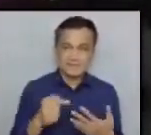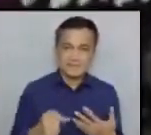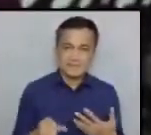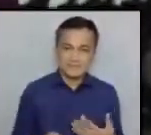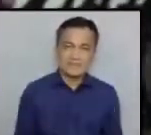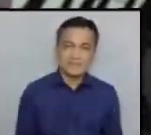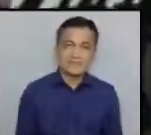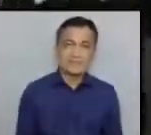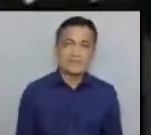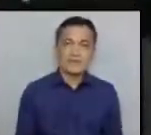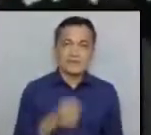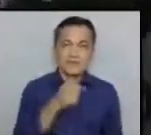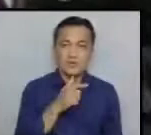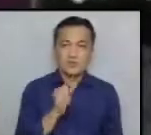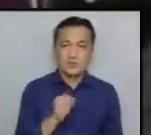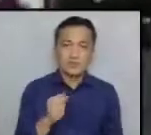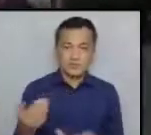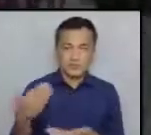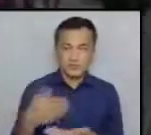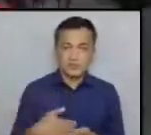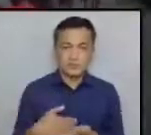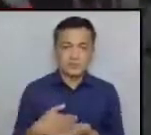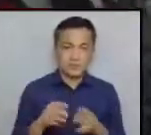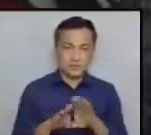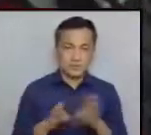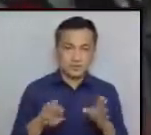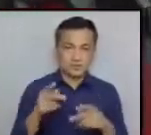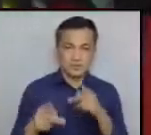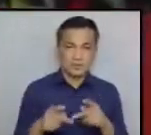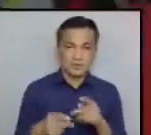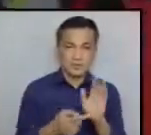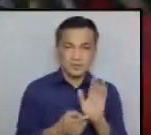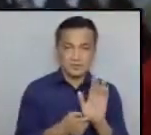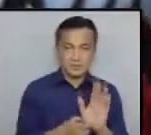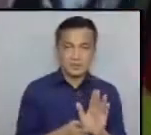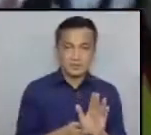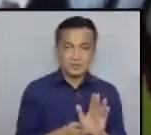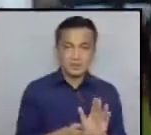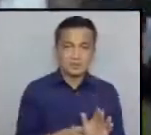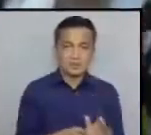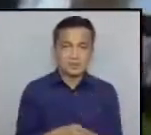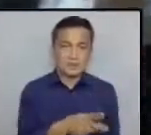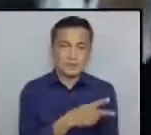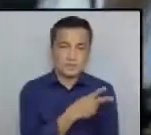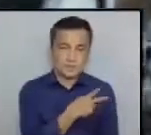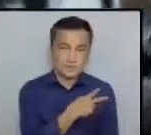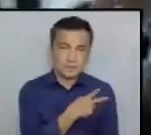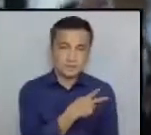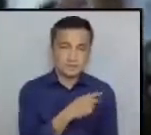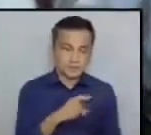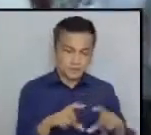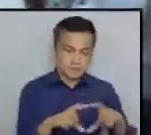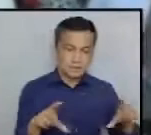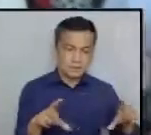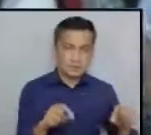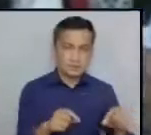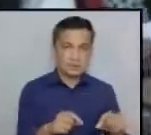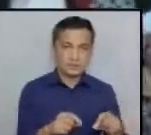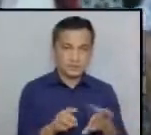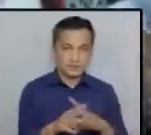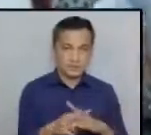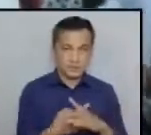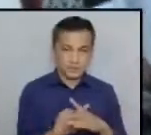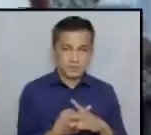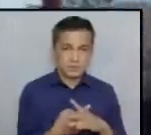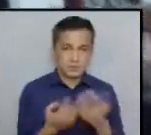rito? Ito po ay open to the public. Ipakita lamang po natin ang ating vaccination cards. Magsimula po to today. Meron po tayong opening ceremony at 9